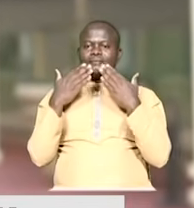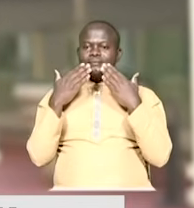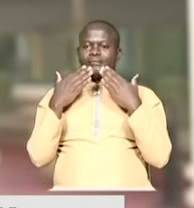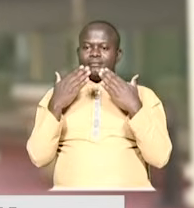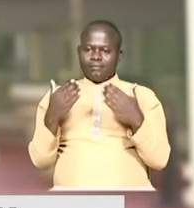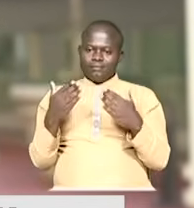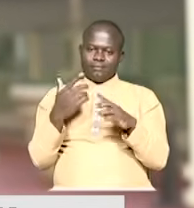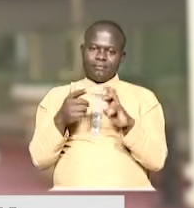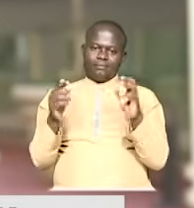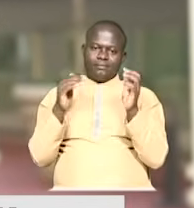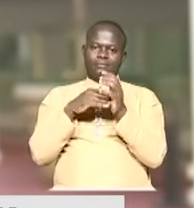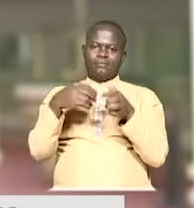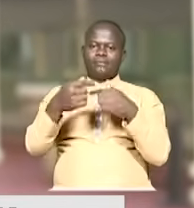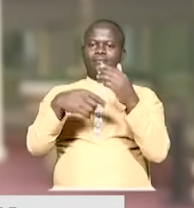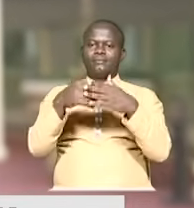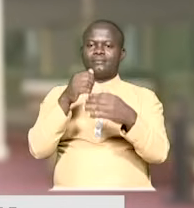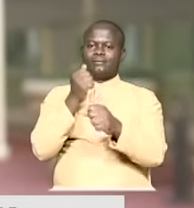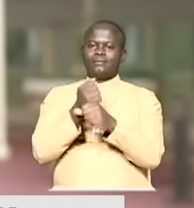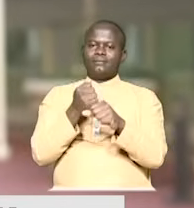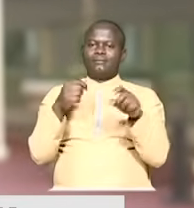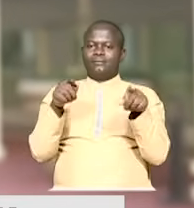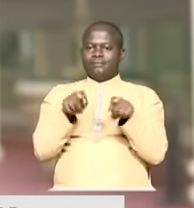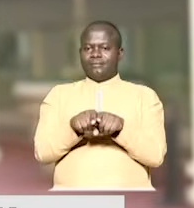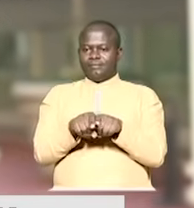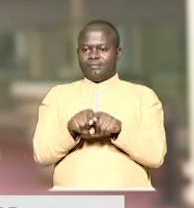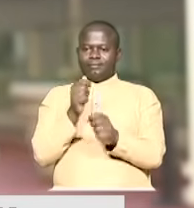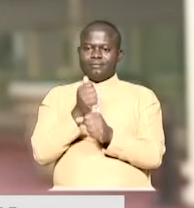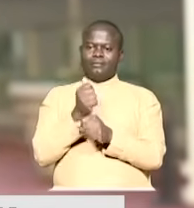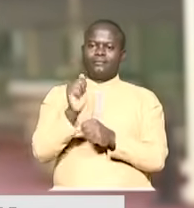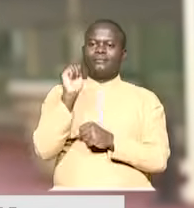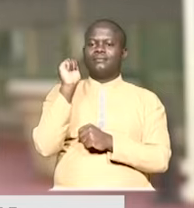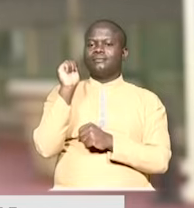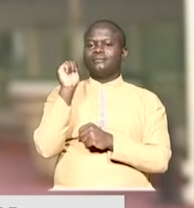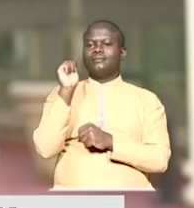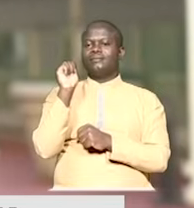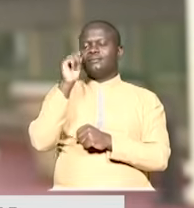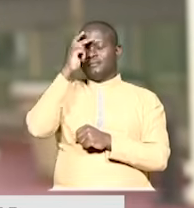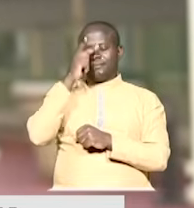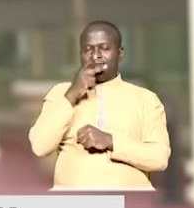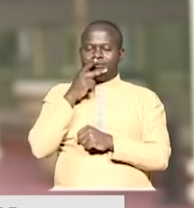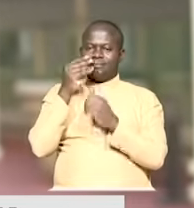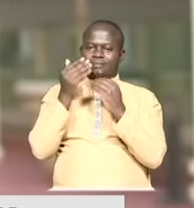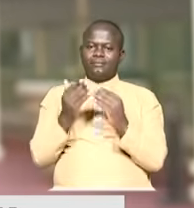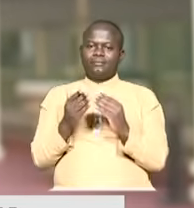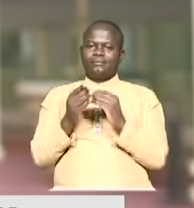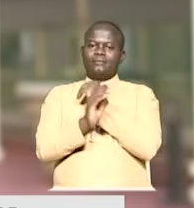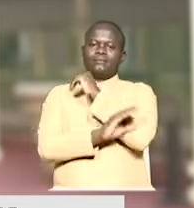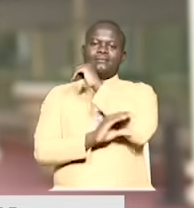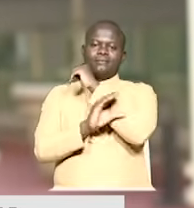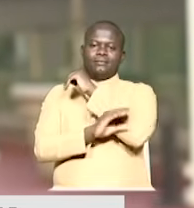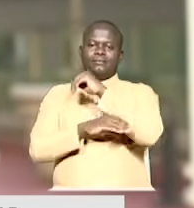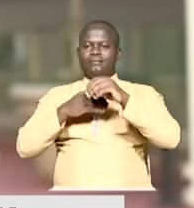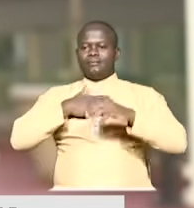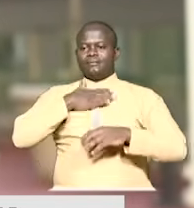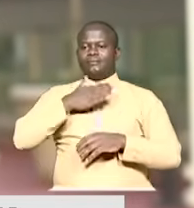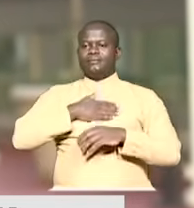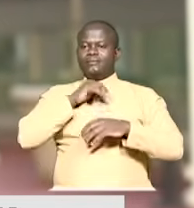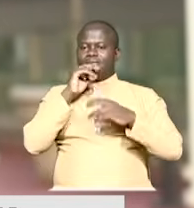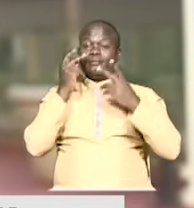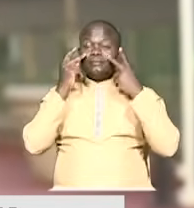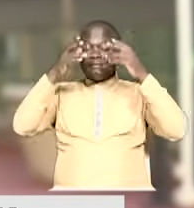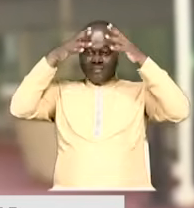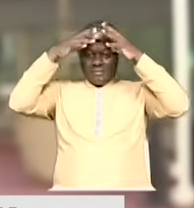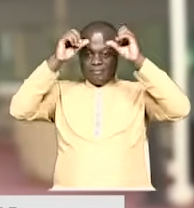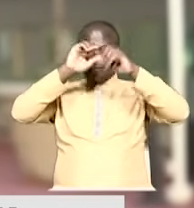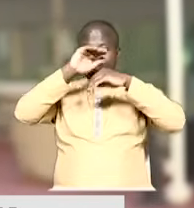kandi muzahore mudukorera nkuko mwikorera muri ababyeyi igihugu kishimira sindabona umu president abantu